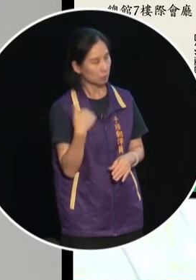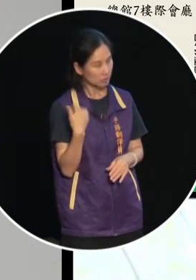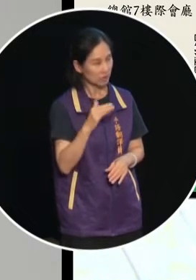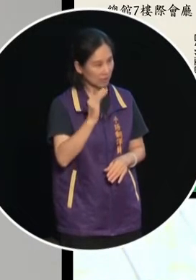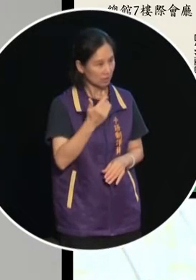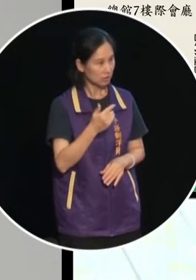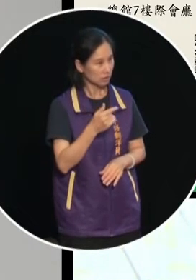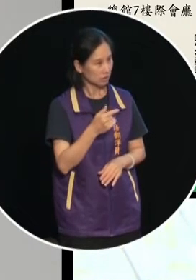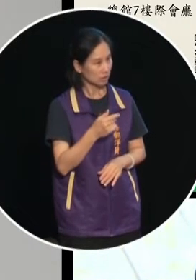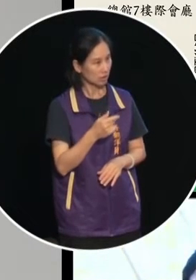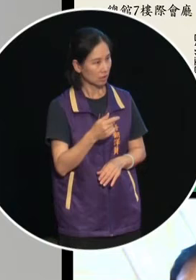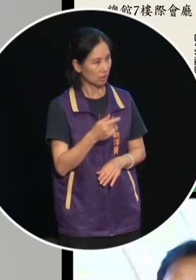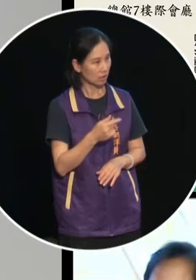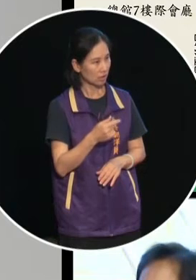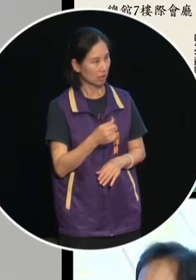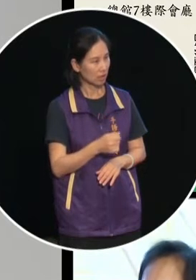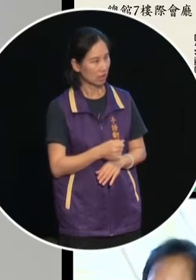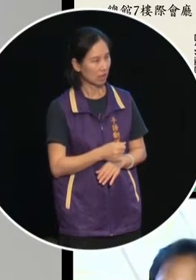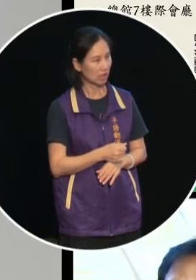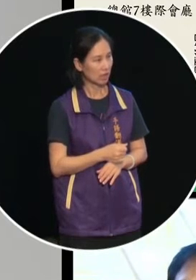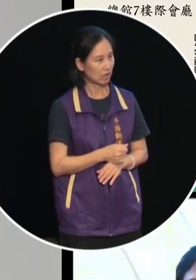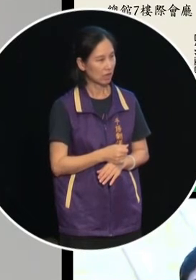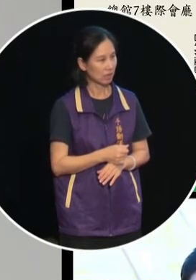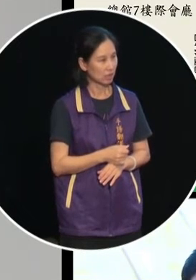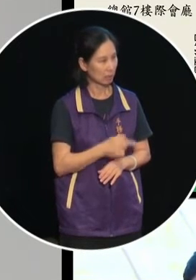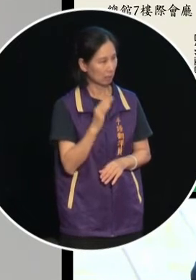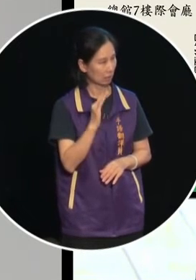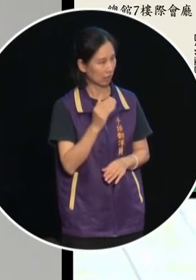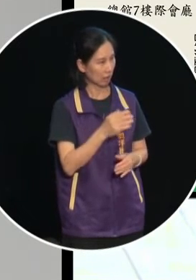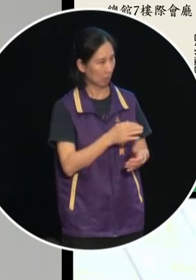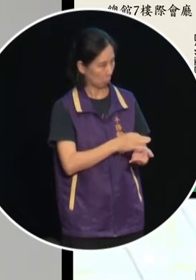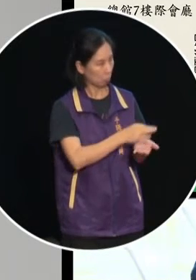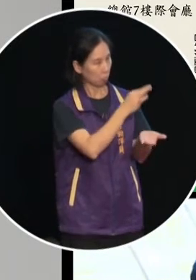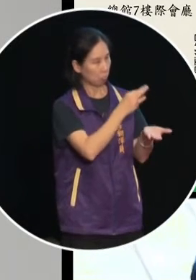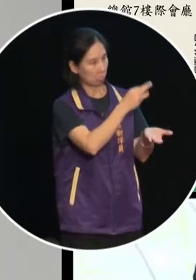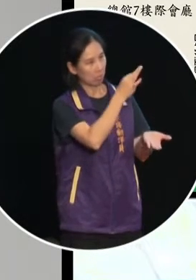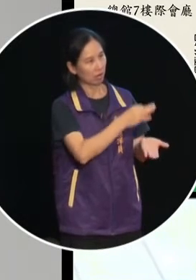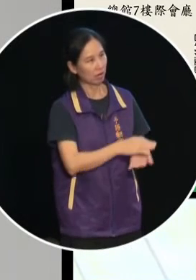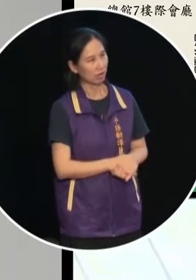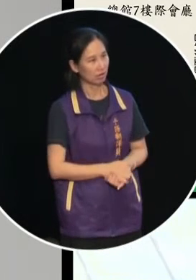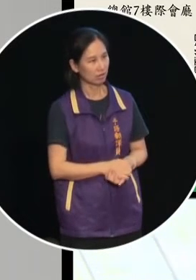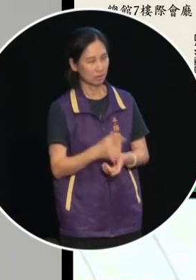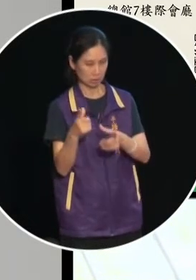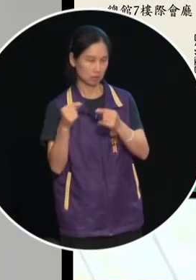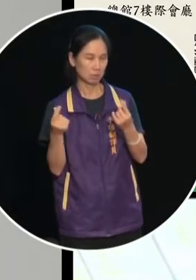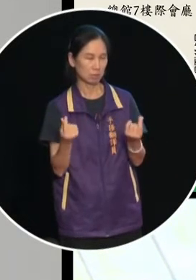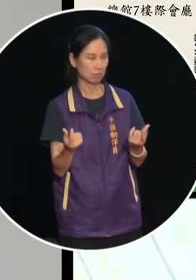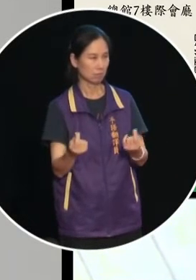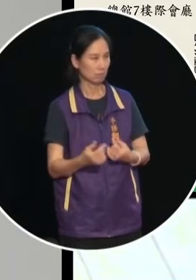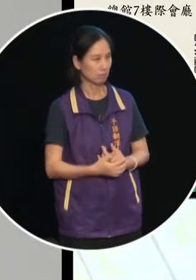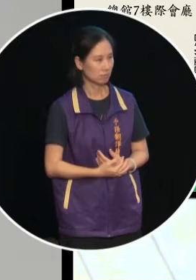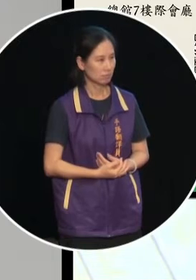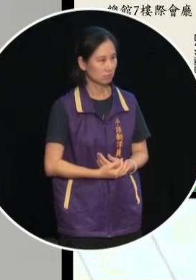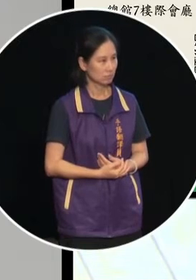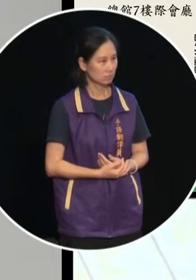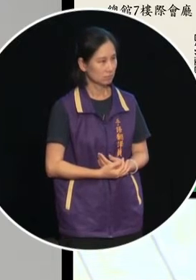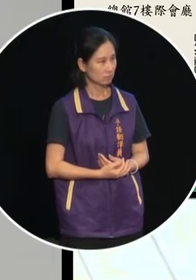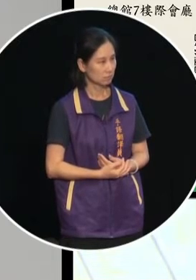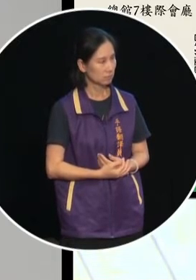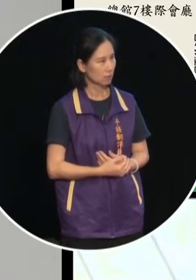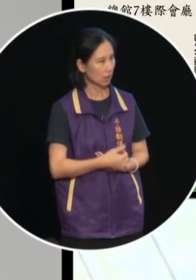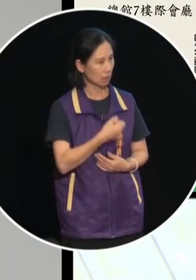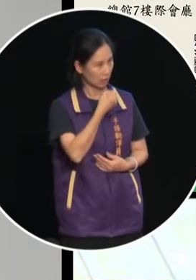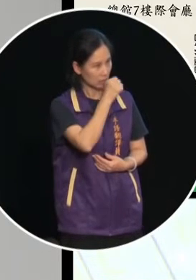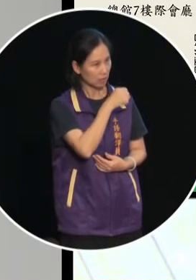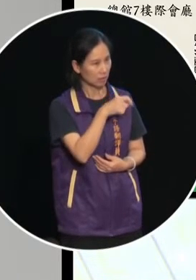店的味道真的是那么值得那么贵嘛？不过日本是一样，这个味道跟价格是不一定是一致的，但是还是台湾